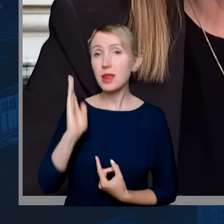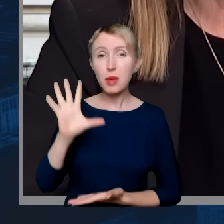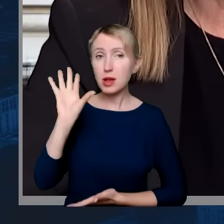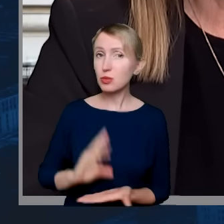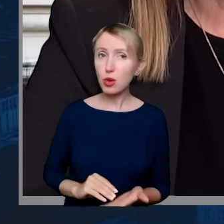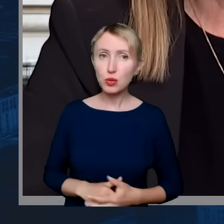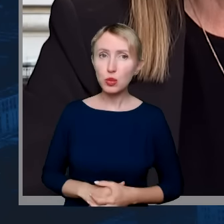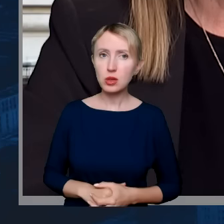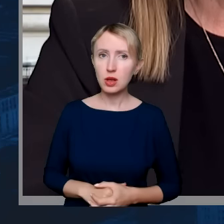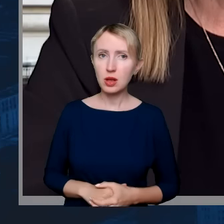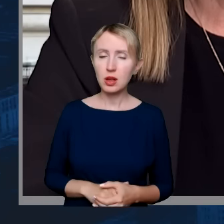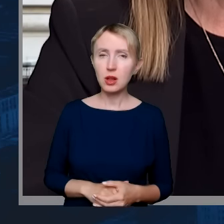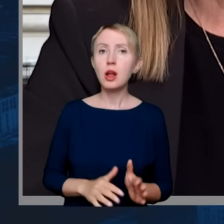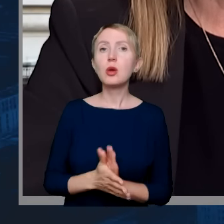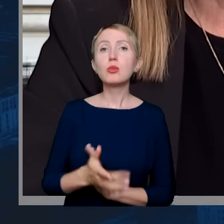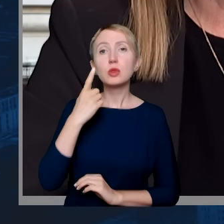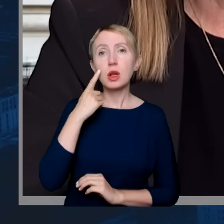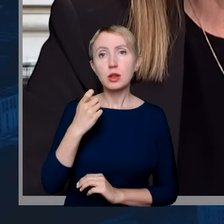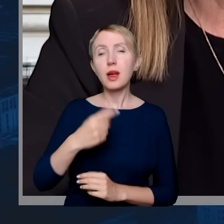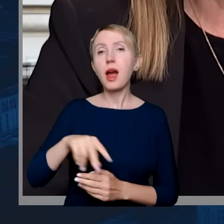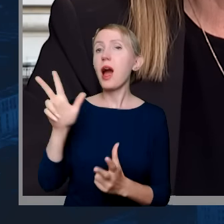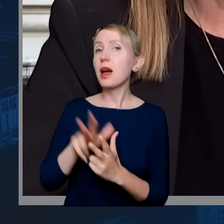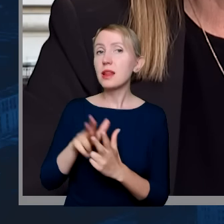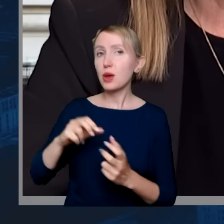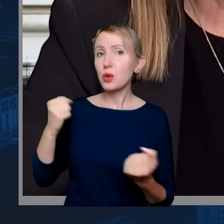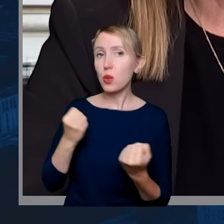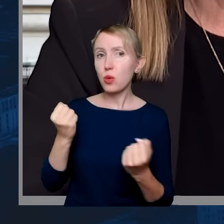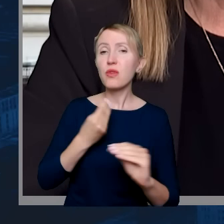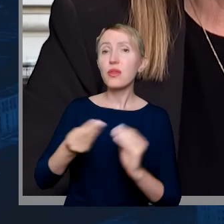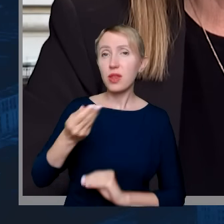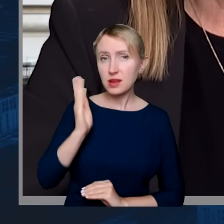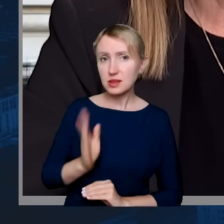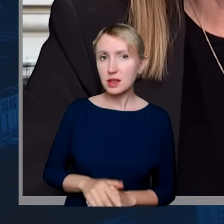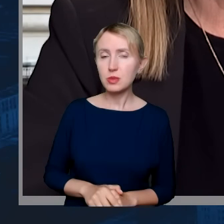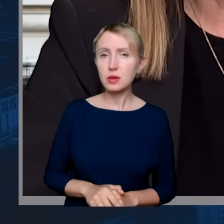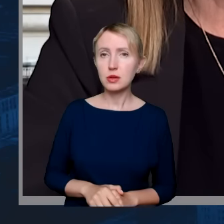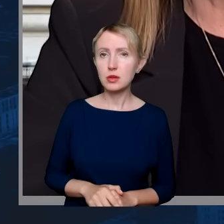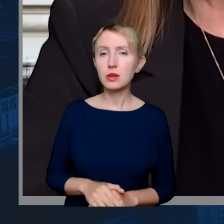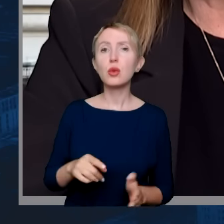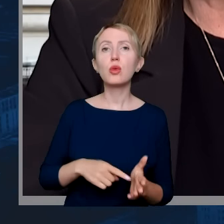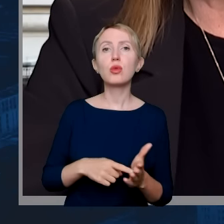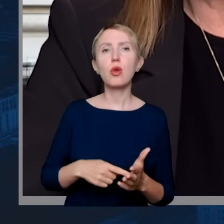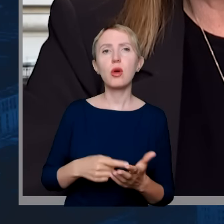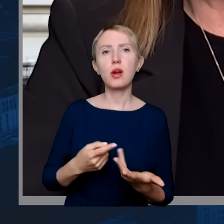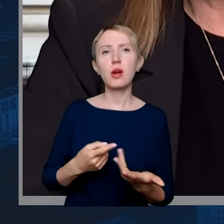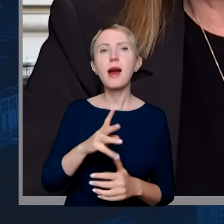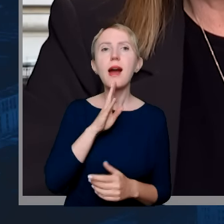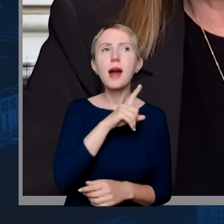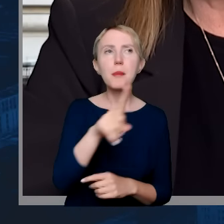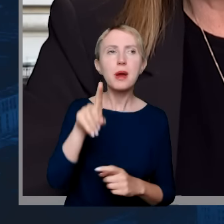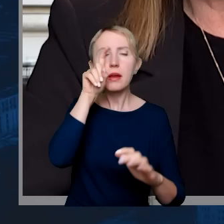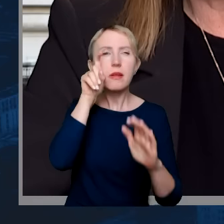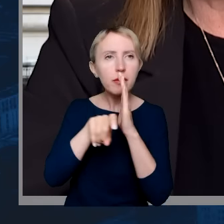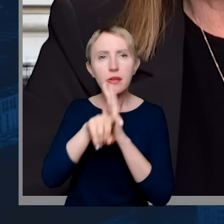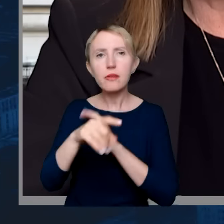Proszę zwrócić uwagę, że te ataki będą się nasilać. To mówi wywiad, to mówią Amerykanie, to mówią